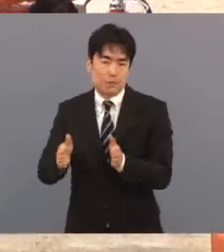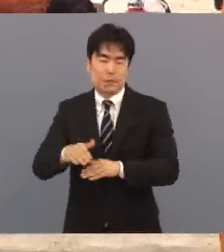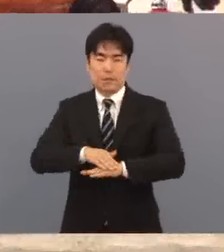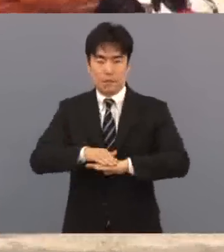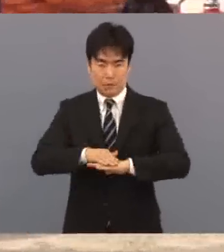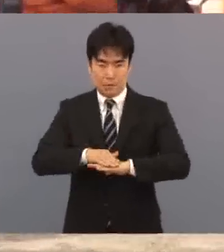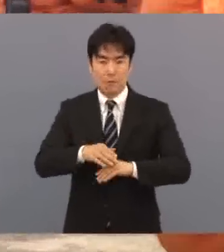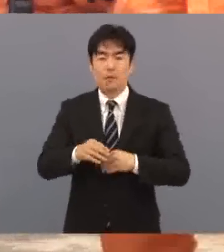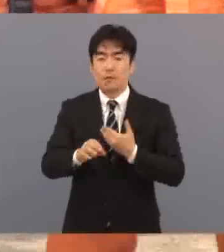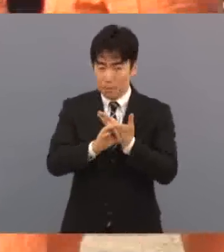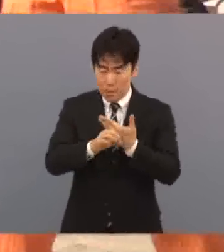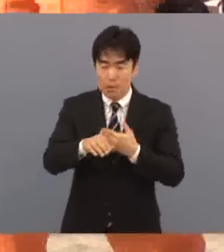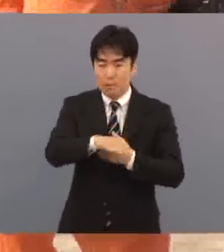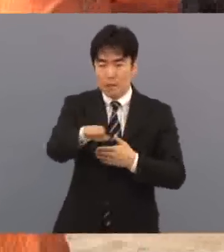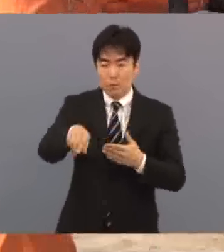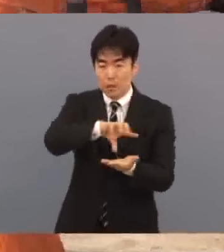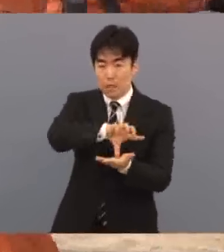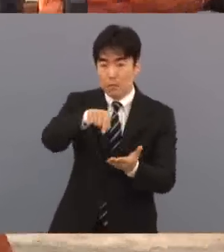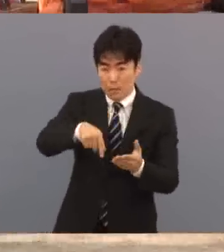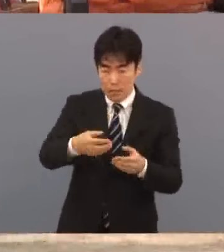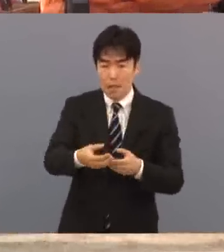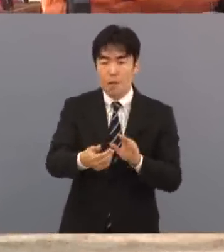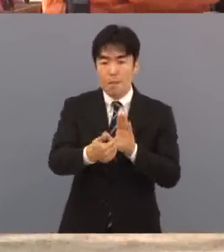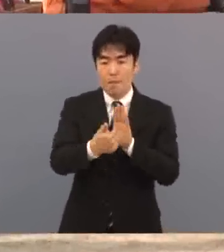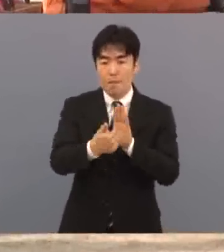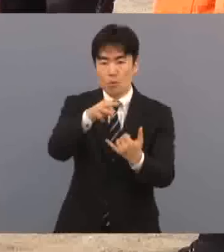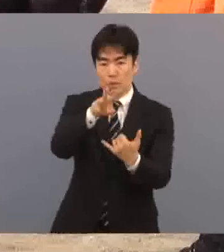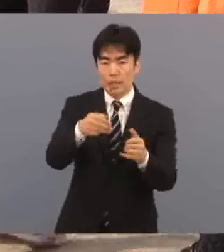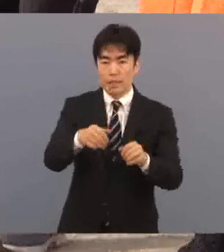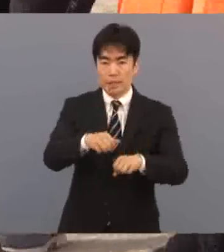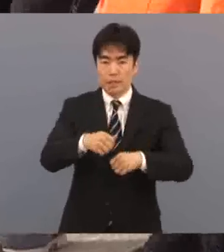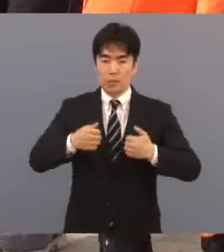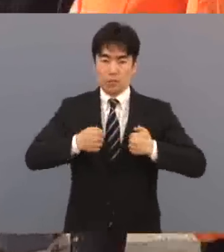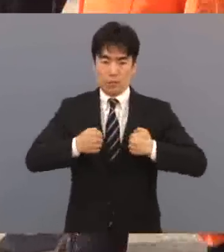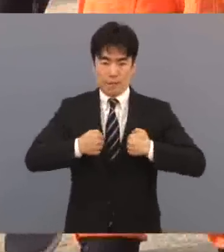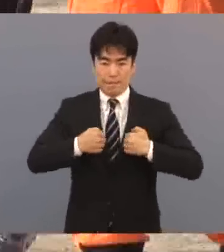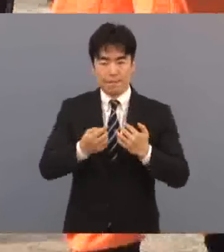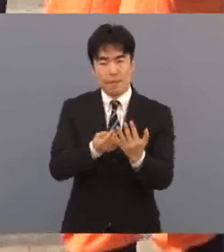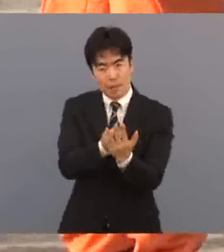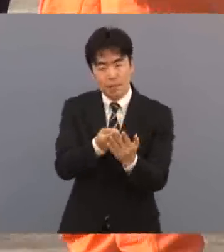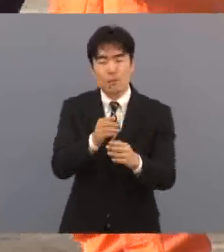皆さんの地域で行っている防災訓練などに参加するのもその一つ。